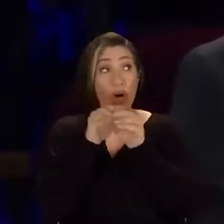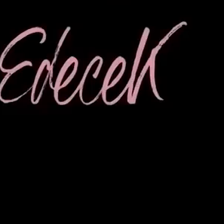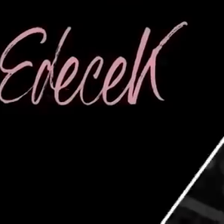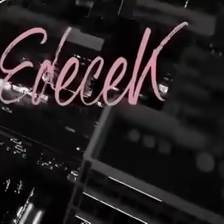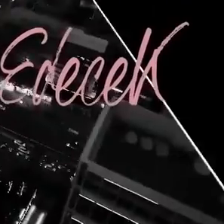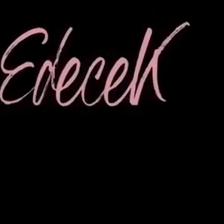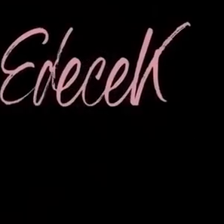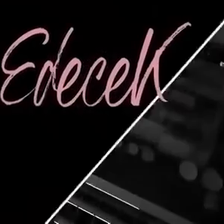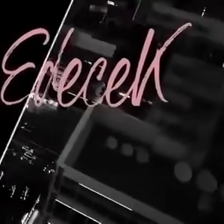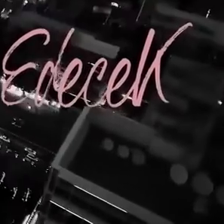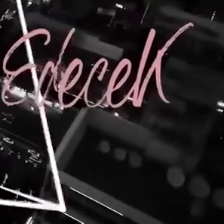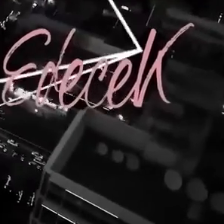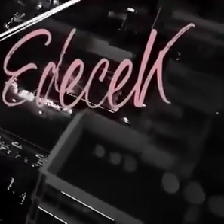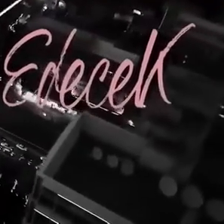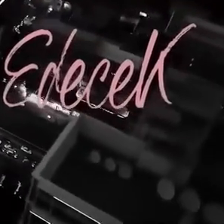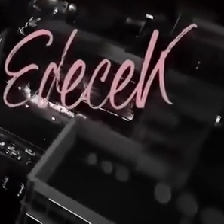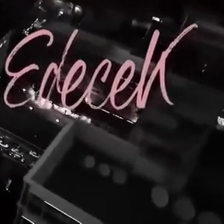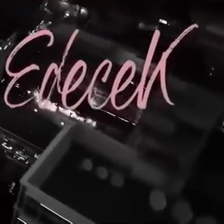bakıyoruz.